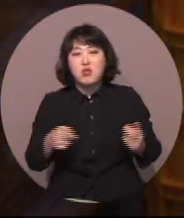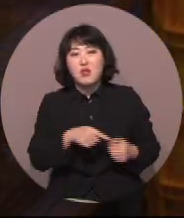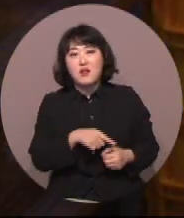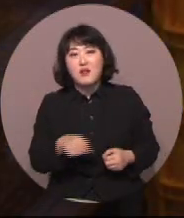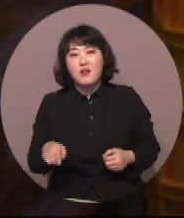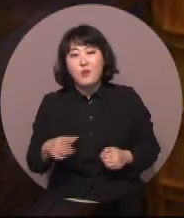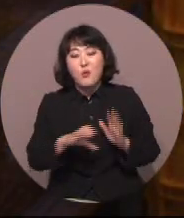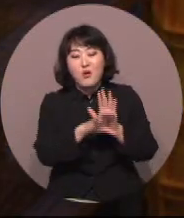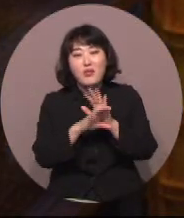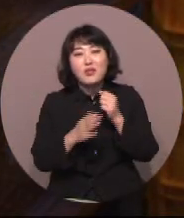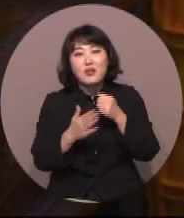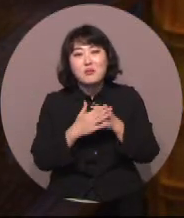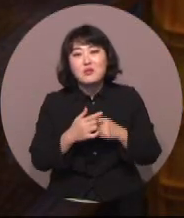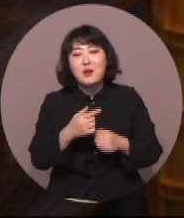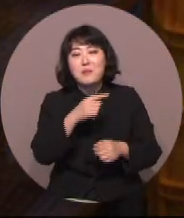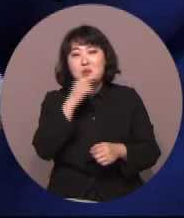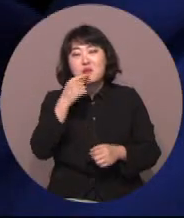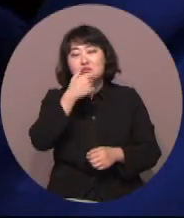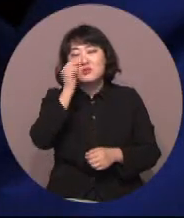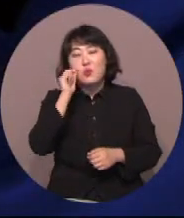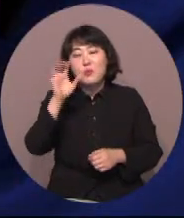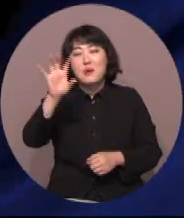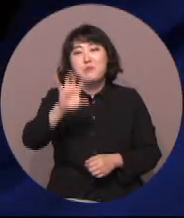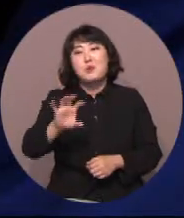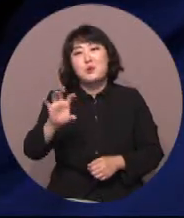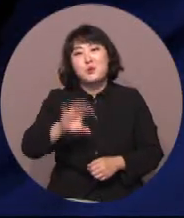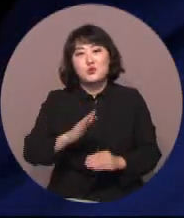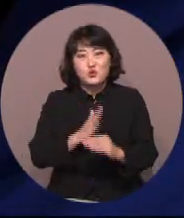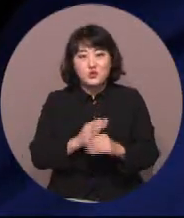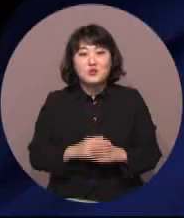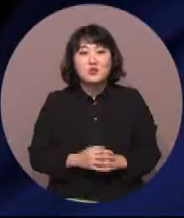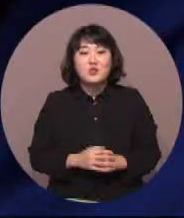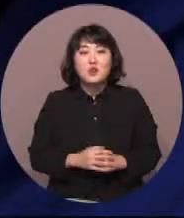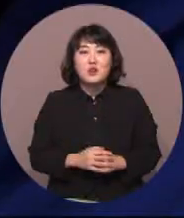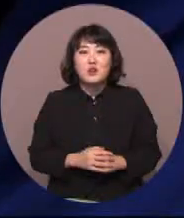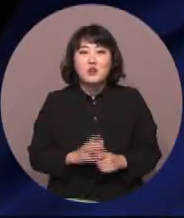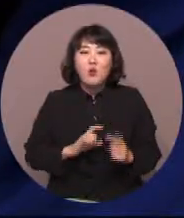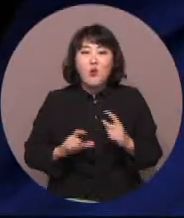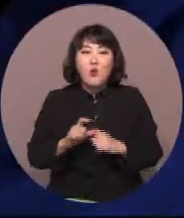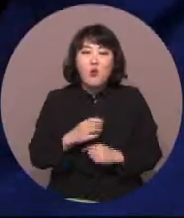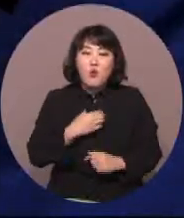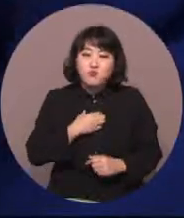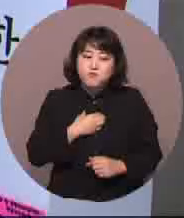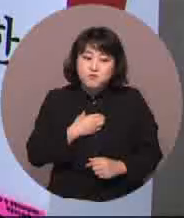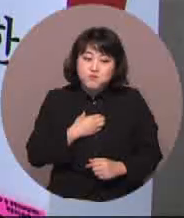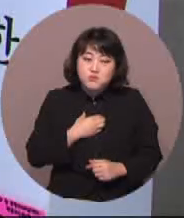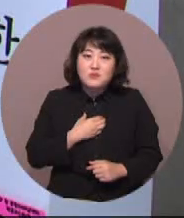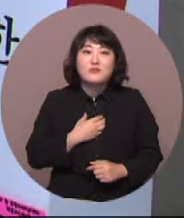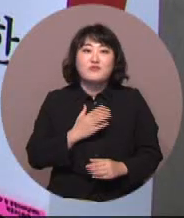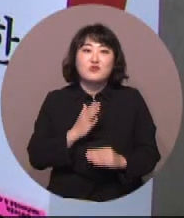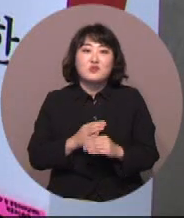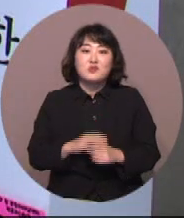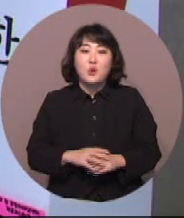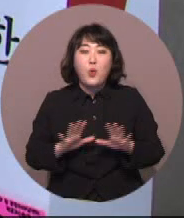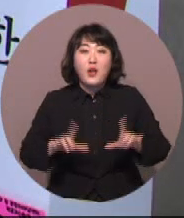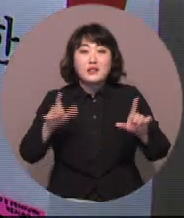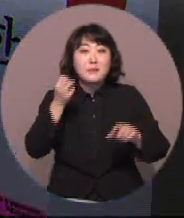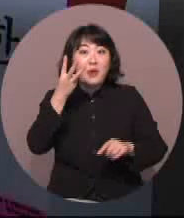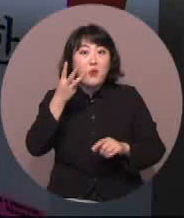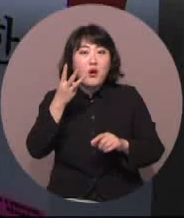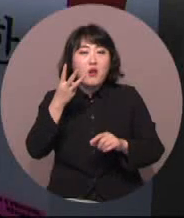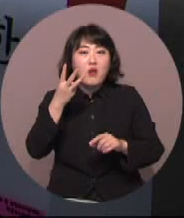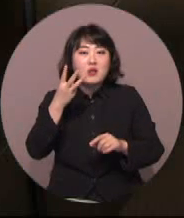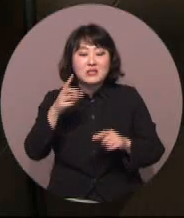코로나 입으로 혈액 부족 상황이 반복되고 있는데 최근에는 위기감이 한층 더 높아졌습니다 올들어 석달간